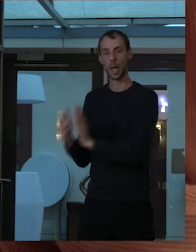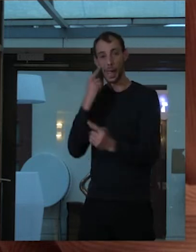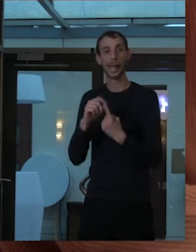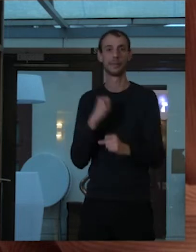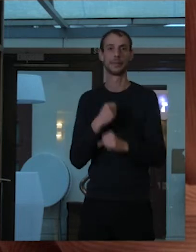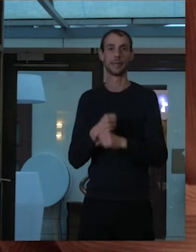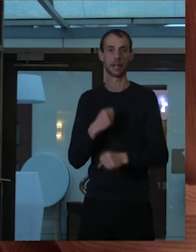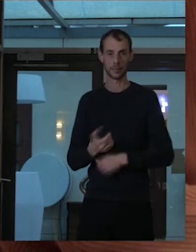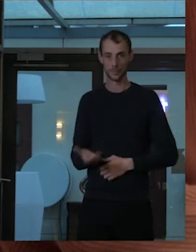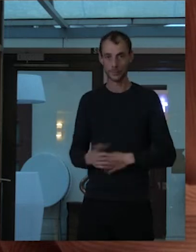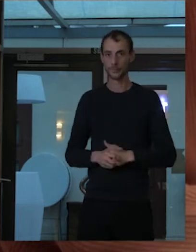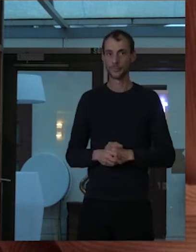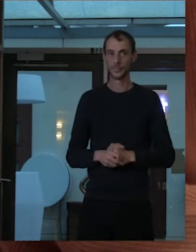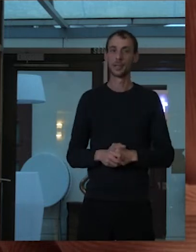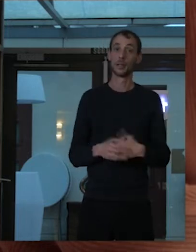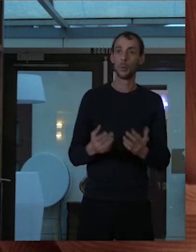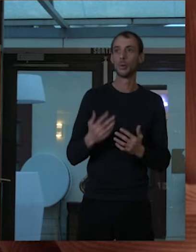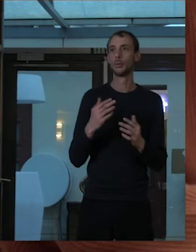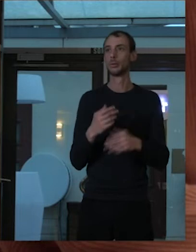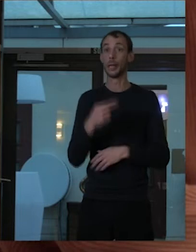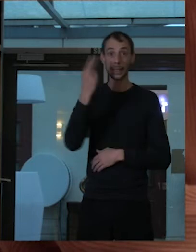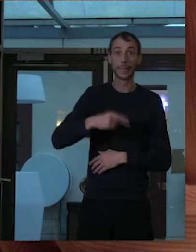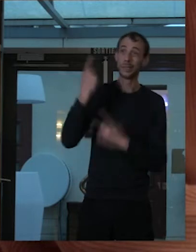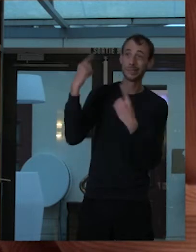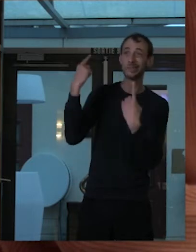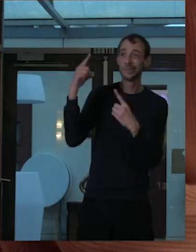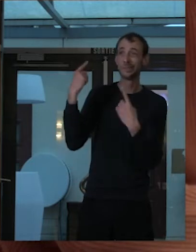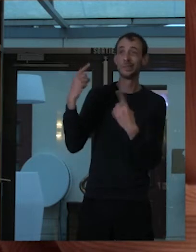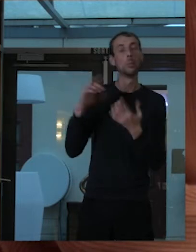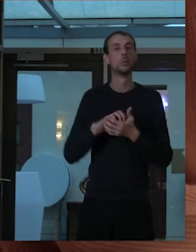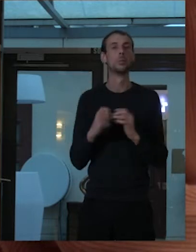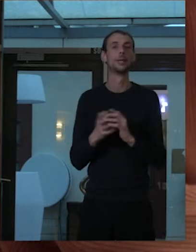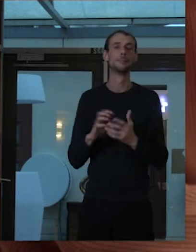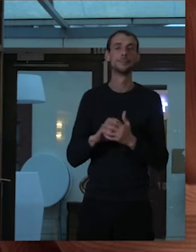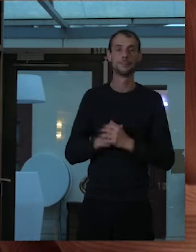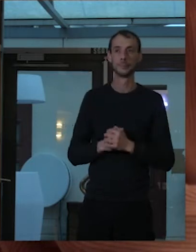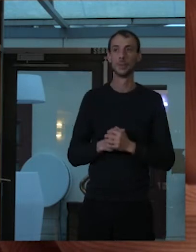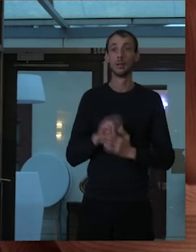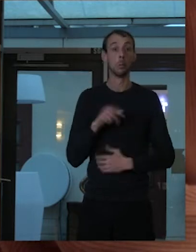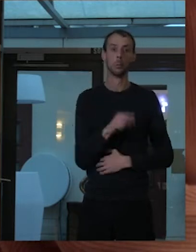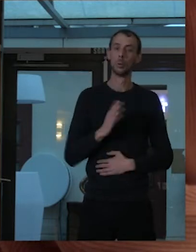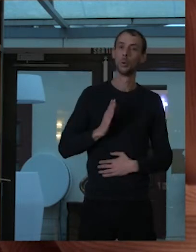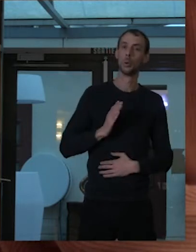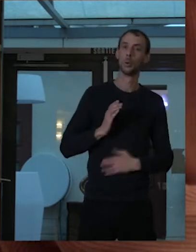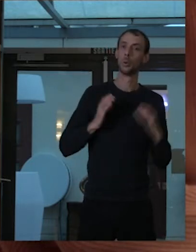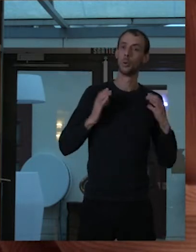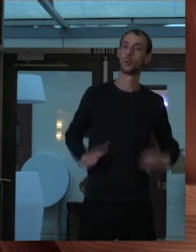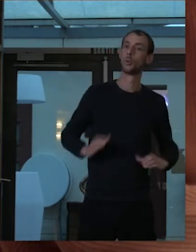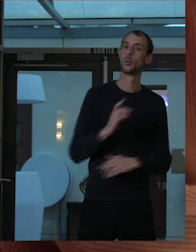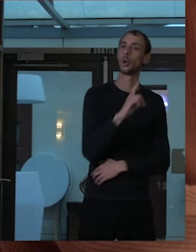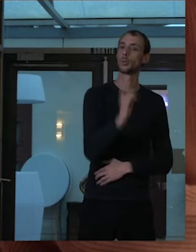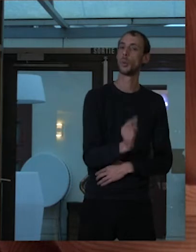compliqué de faire entendre ça à l'échelle nationale. Le club des Girondins l'ont fait assez vite, mais pour d'autres clubs c'est beaucoup plus